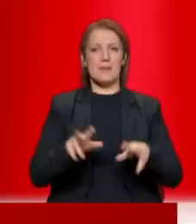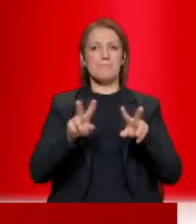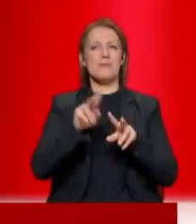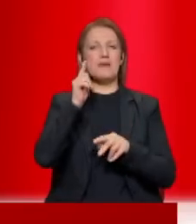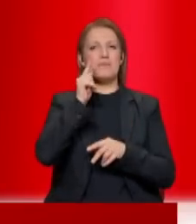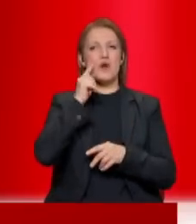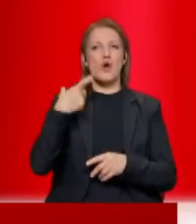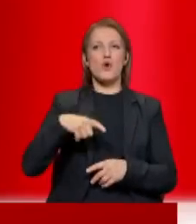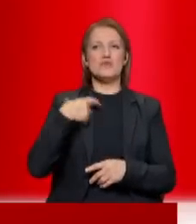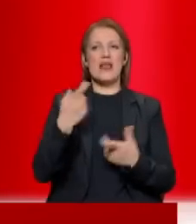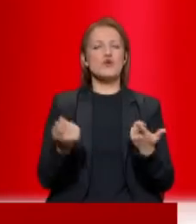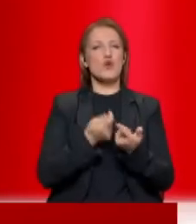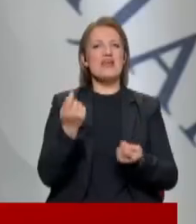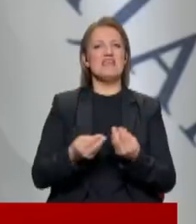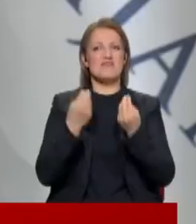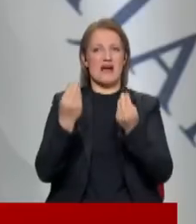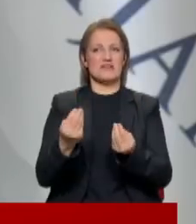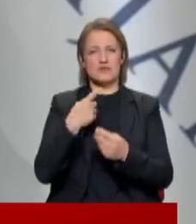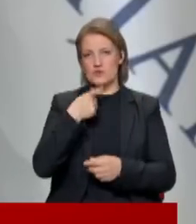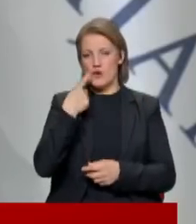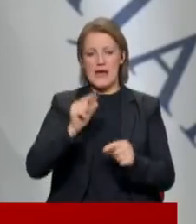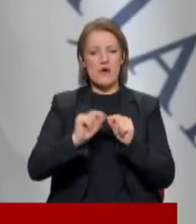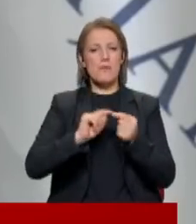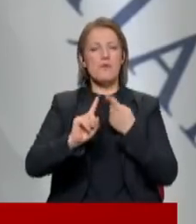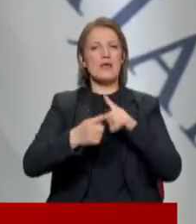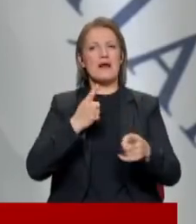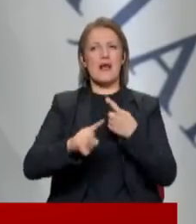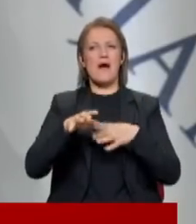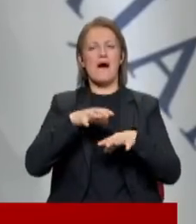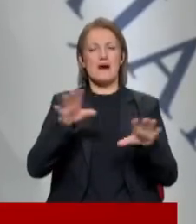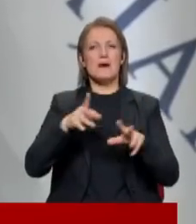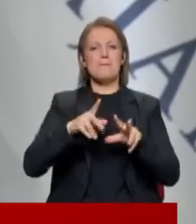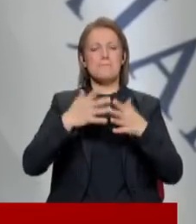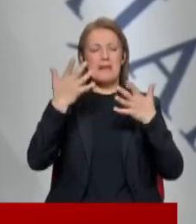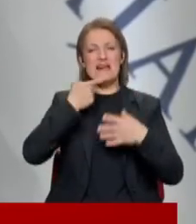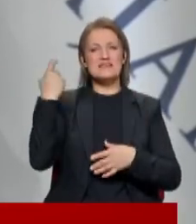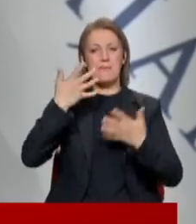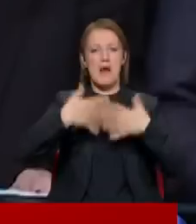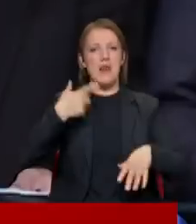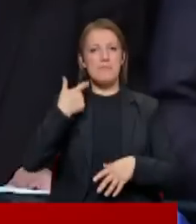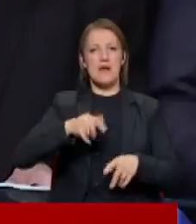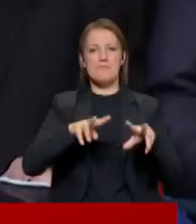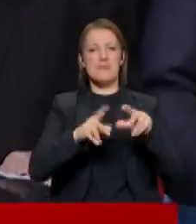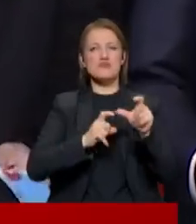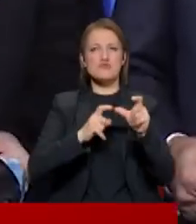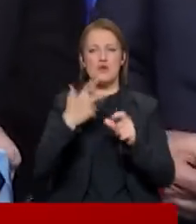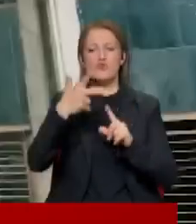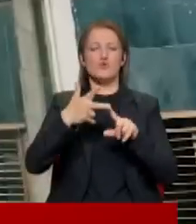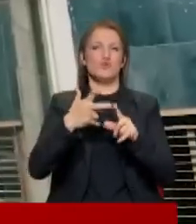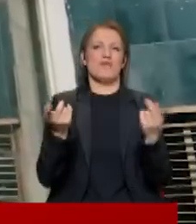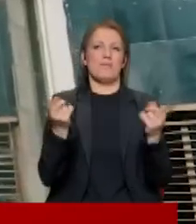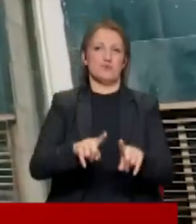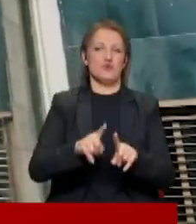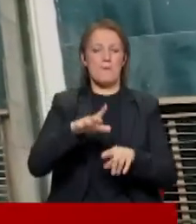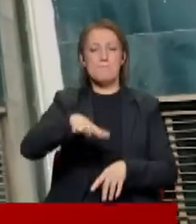özellikle görevler düştüğünde söyledim ekonomi pol aralarında ayrıştığı eski Maliye Bakanı Mehmet şimşek'le üçüncü kez bir araya geldi Erdoğan